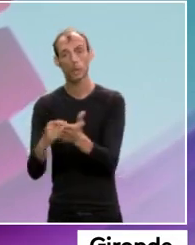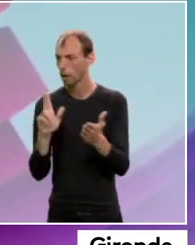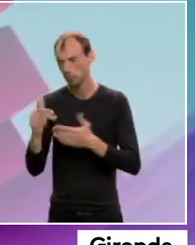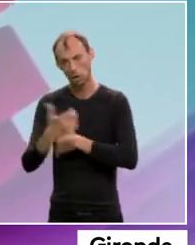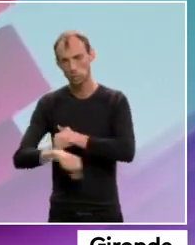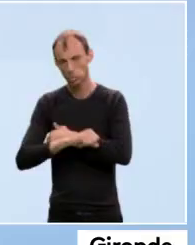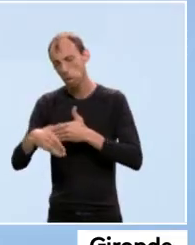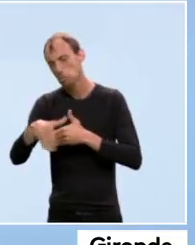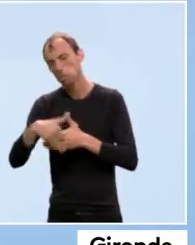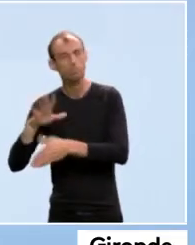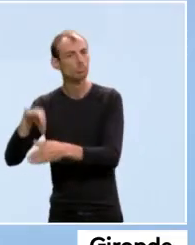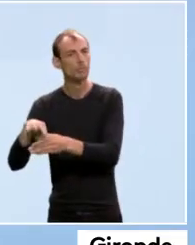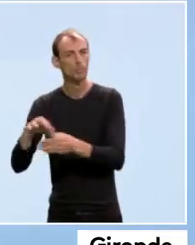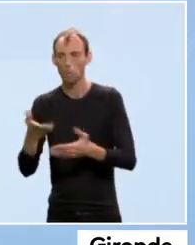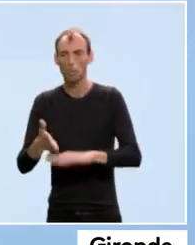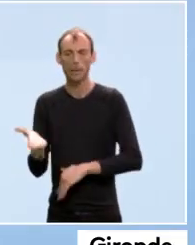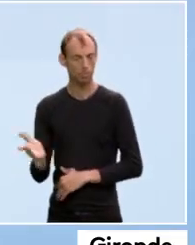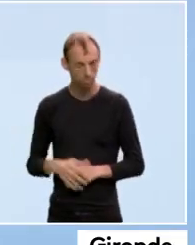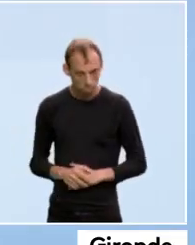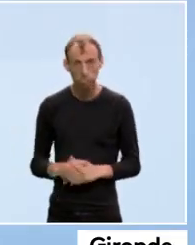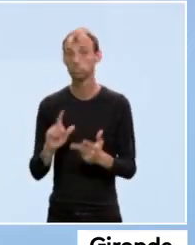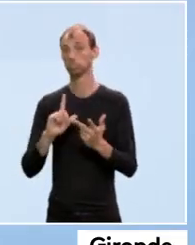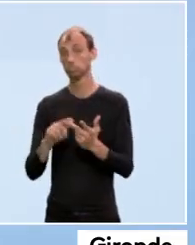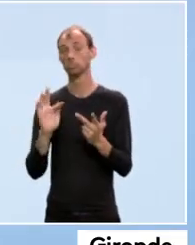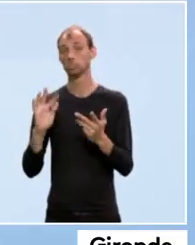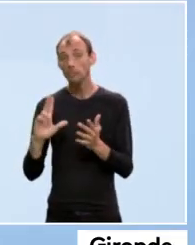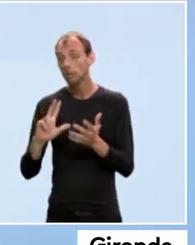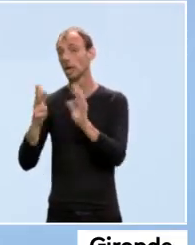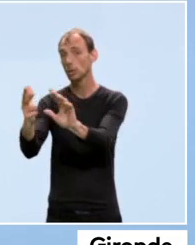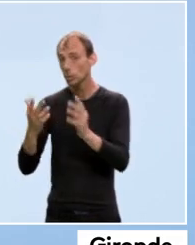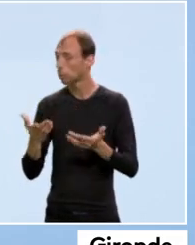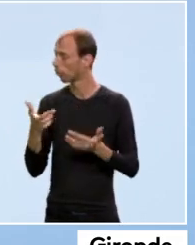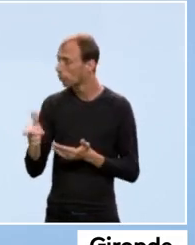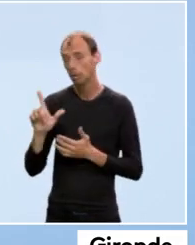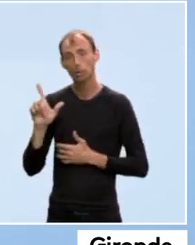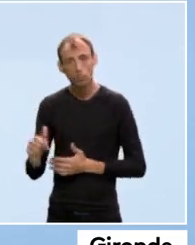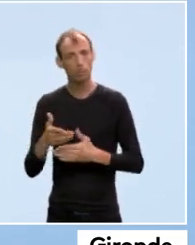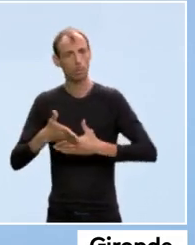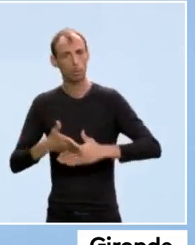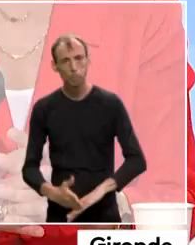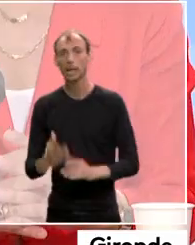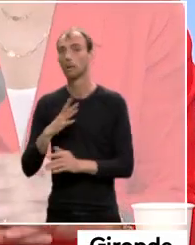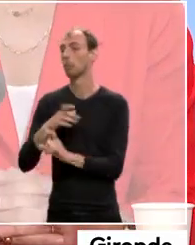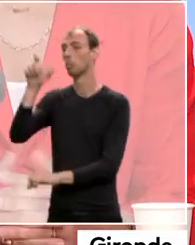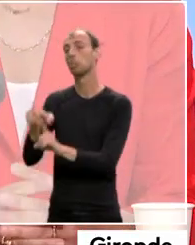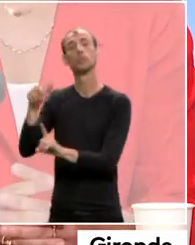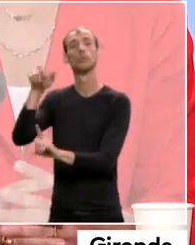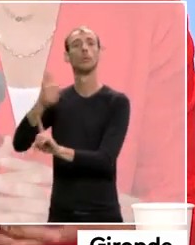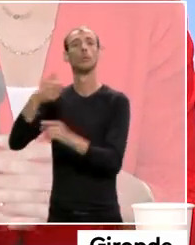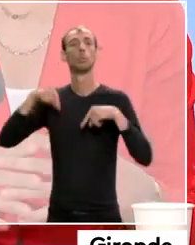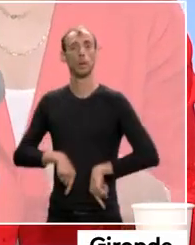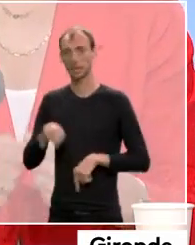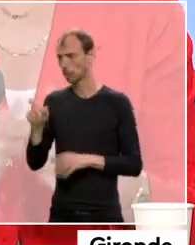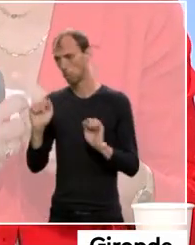qui est prête en tout cas à l'être une transition écologique avec un projet fort avec une première ministre qui va être chargée de le piloter donc